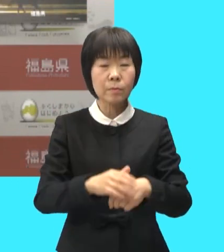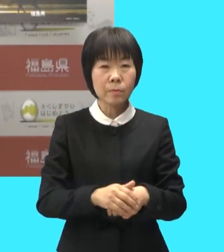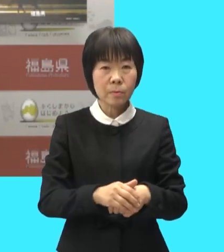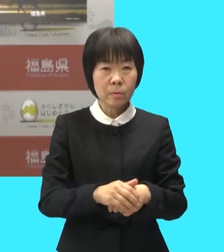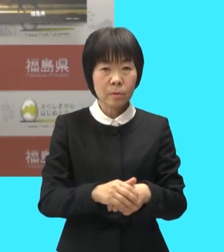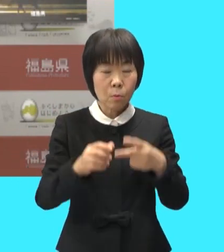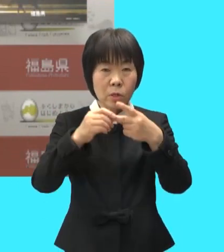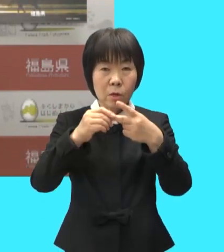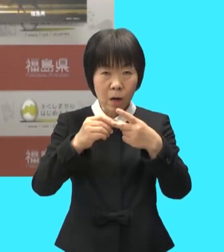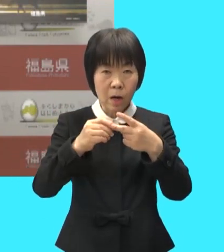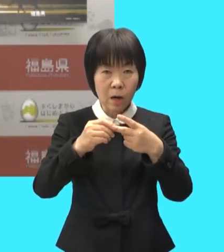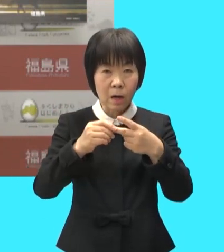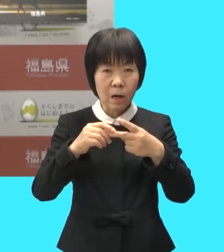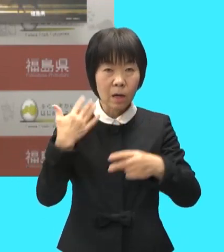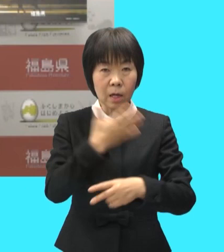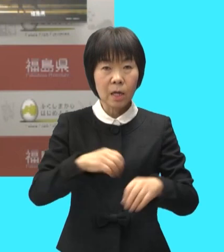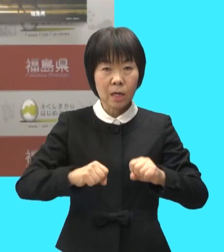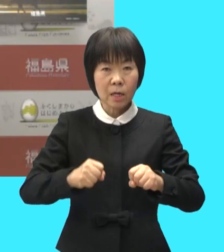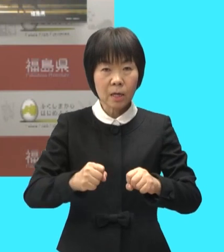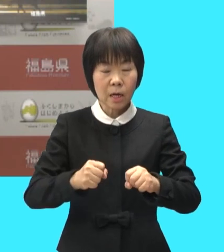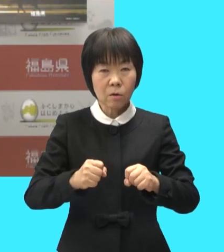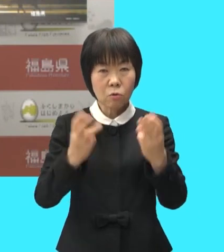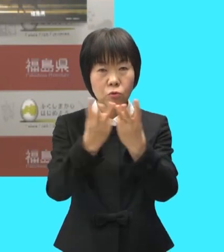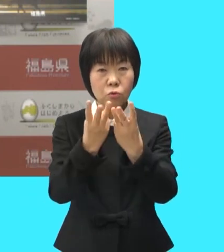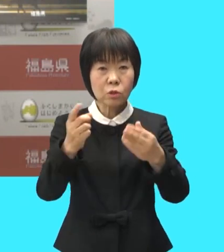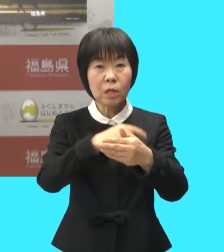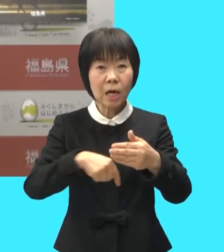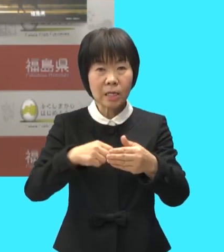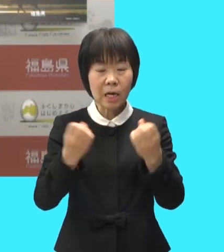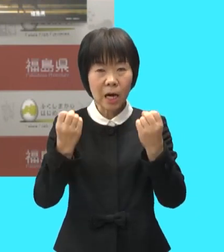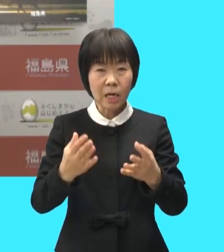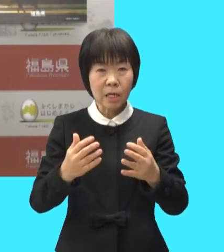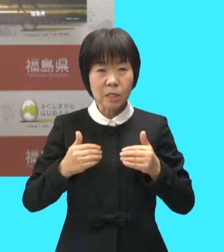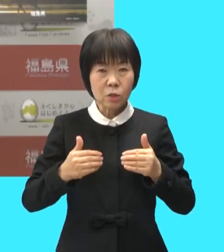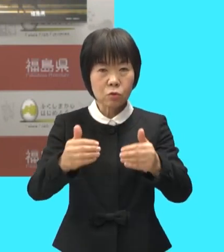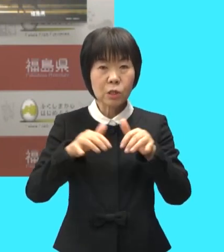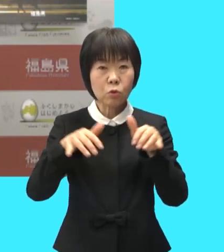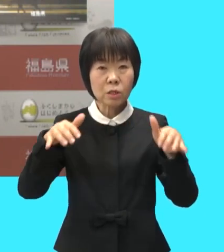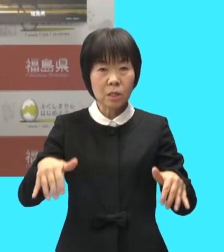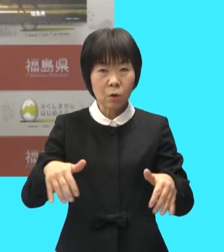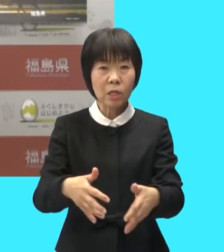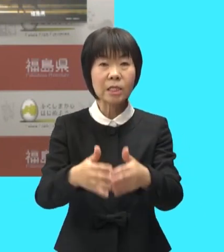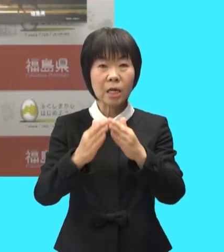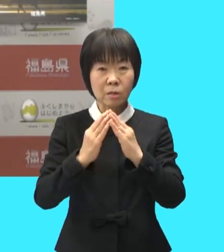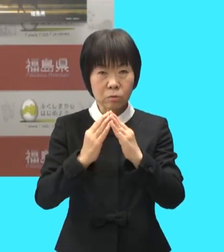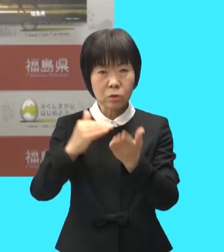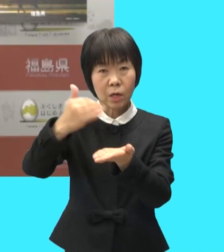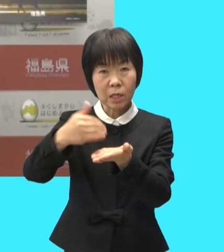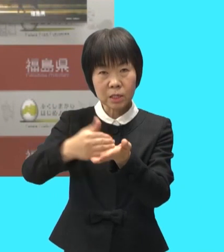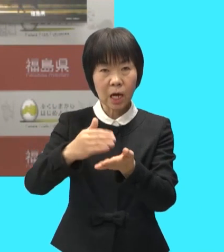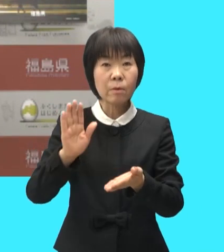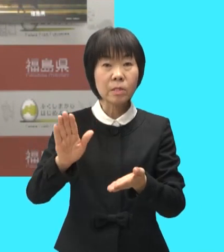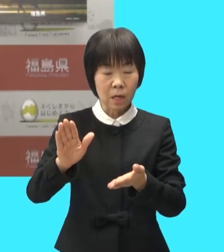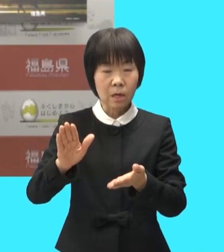ですね、もう1点、その健康指標の問題の中に、新たに推進組織を立ち上げるというようなお話されてましたけれ